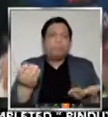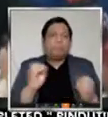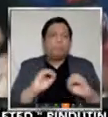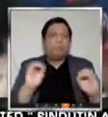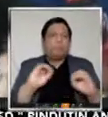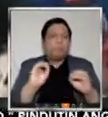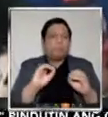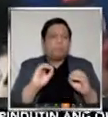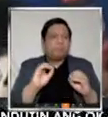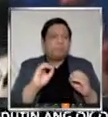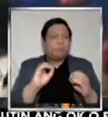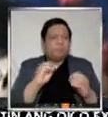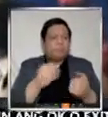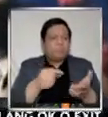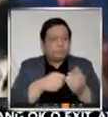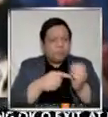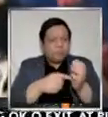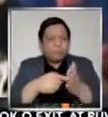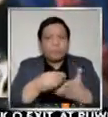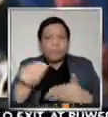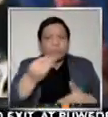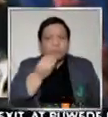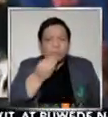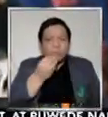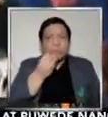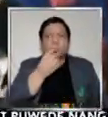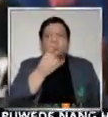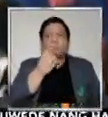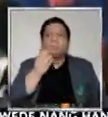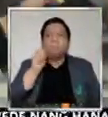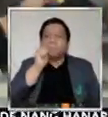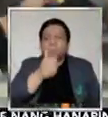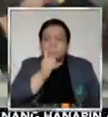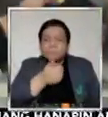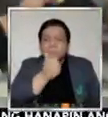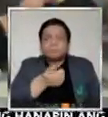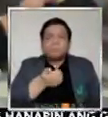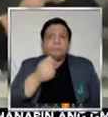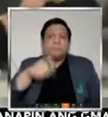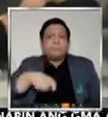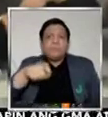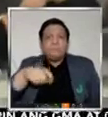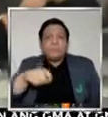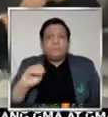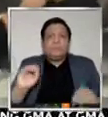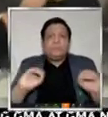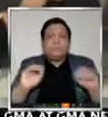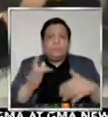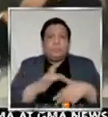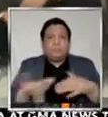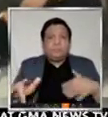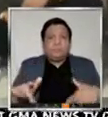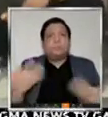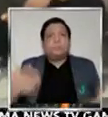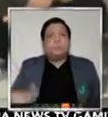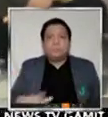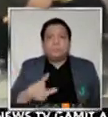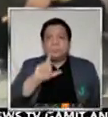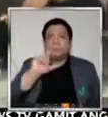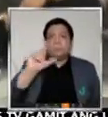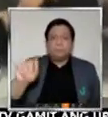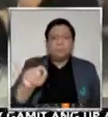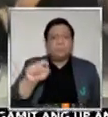sa pagkain nila. Wala yung pang-araw-araw na needs nila. Idinulog ng sumbungan ng bayan kay